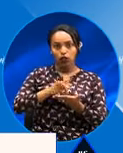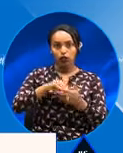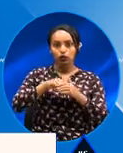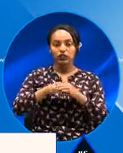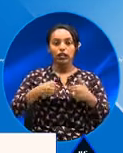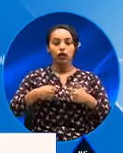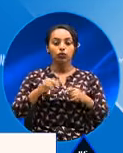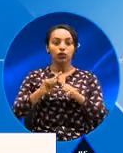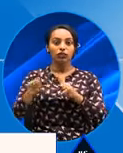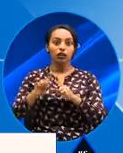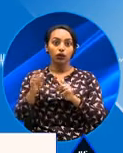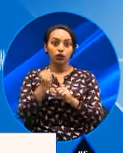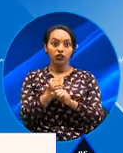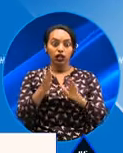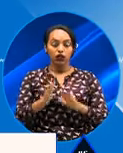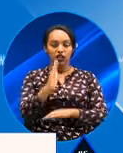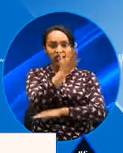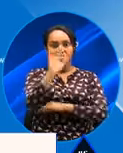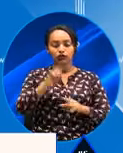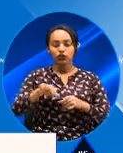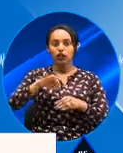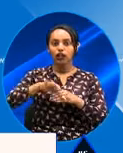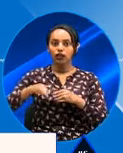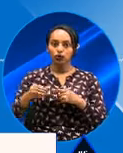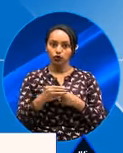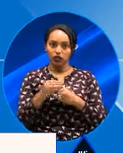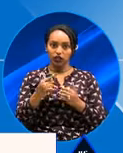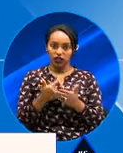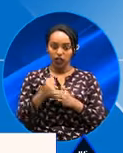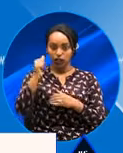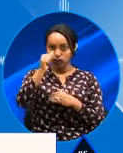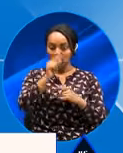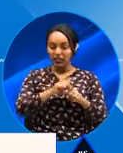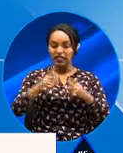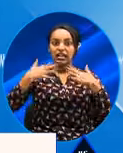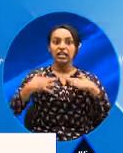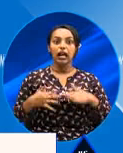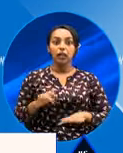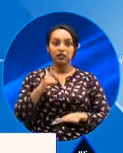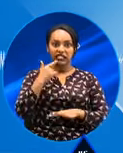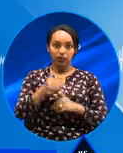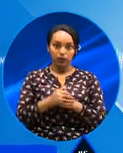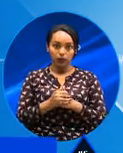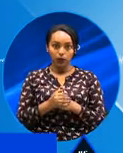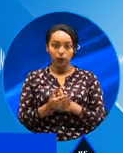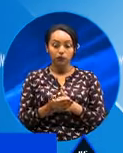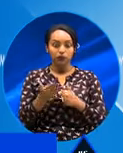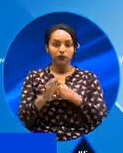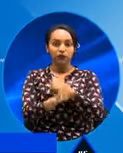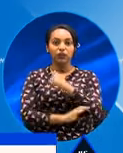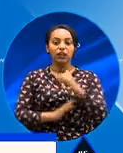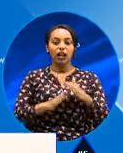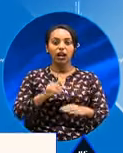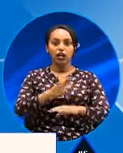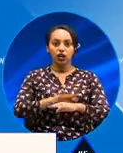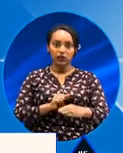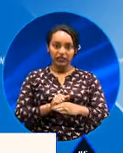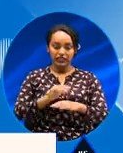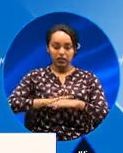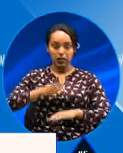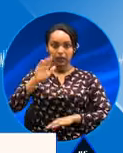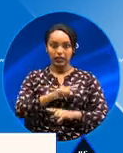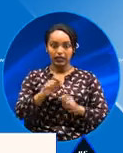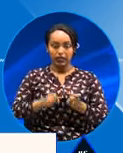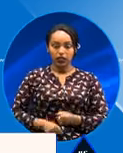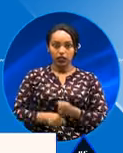ያሉ የተለያዩ ሰራተኞች ችግኙን እንዲተክሉና ይሄ ኢትዮጵያን እናልብስ የሚለውን እንግዲህ ሀገራዊ ጥሪ